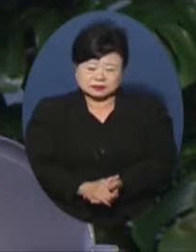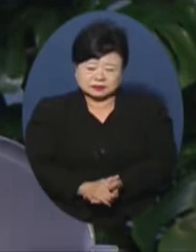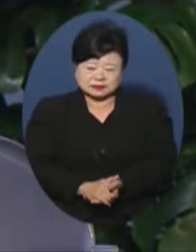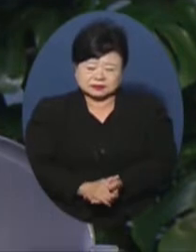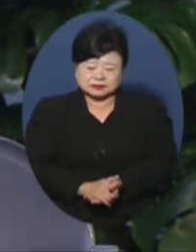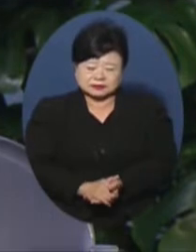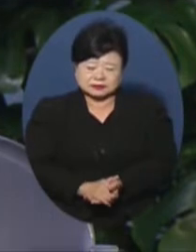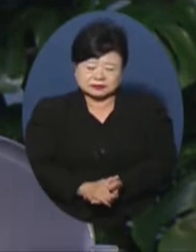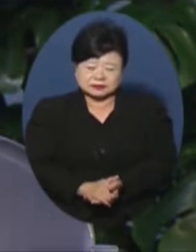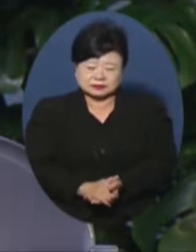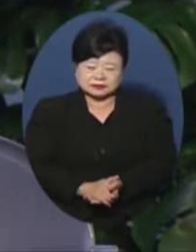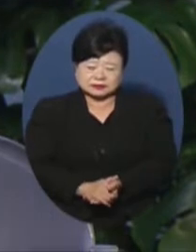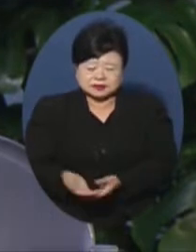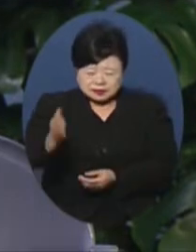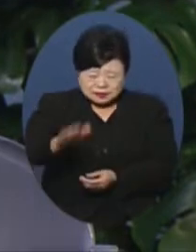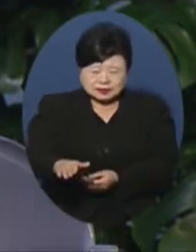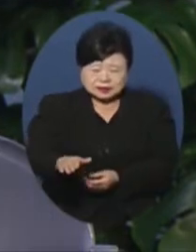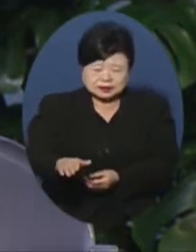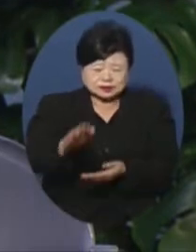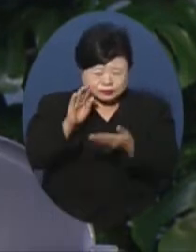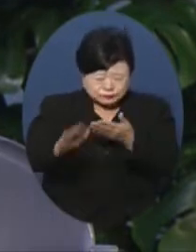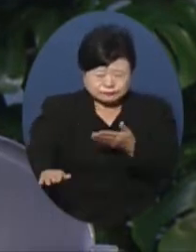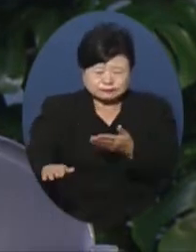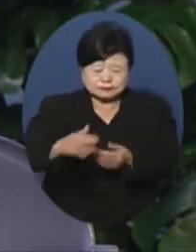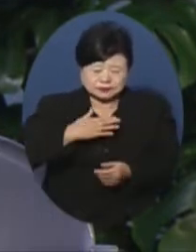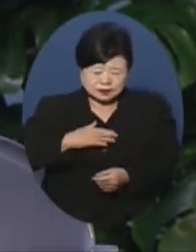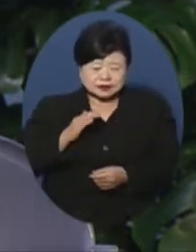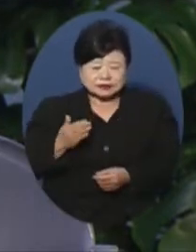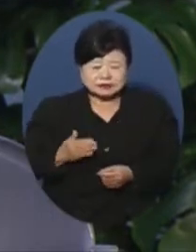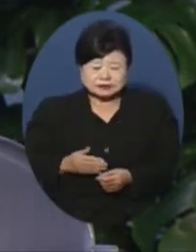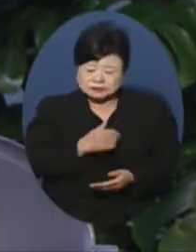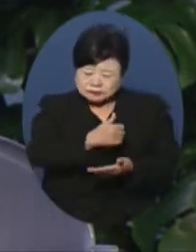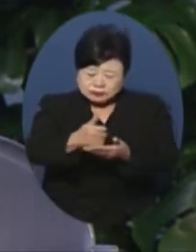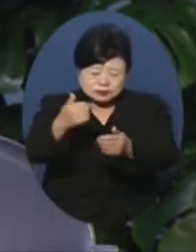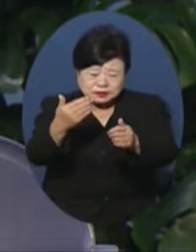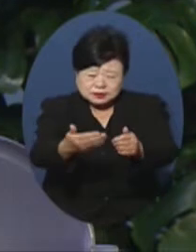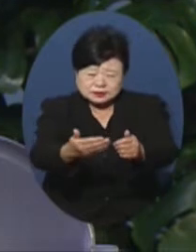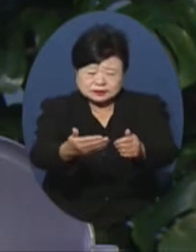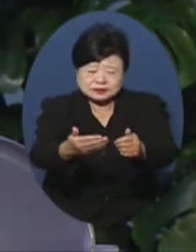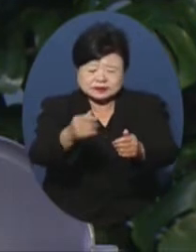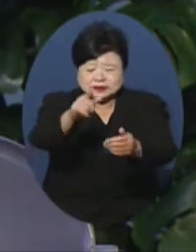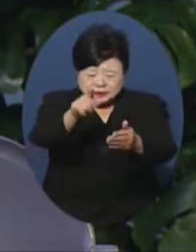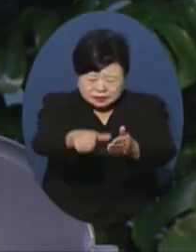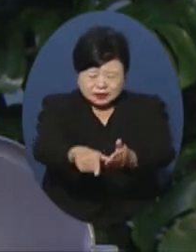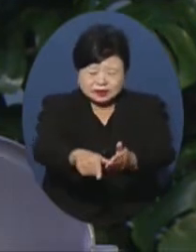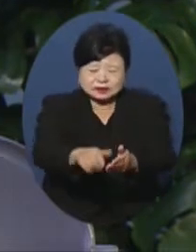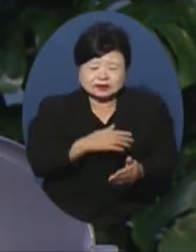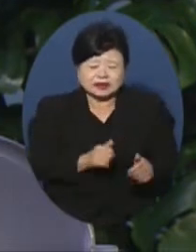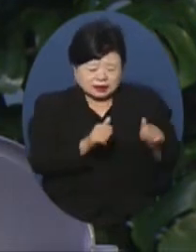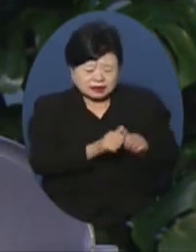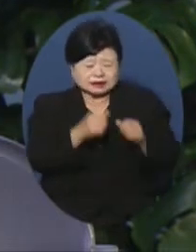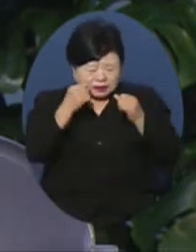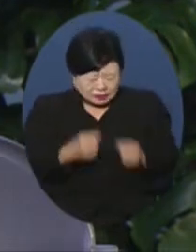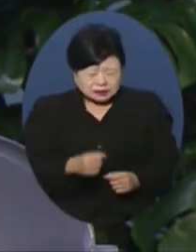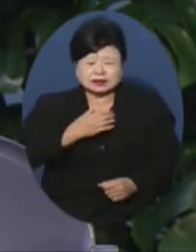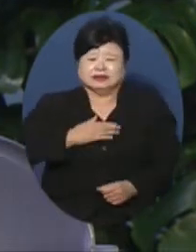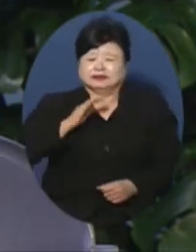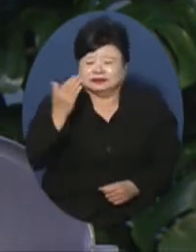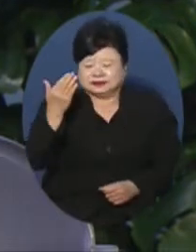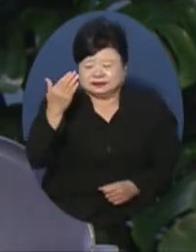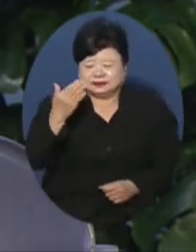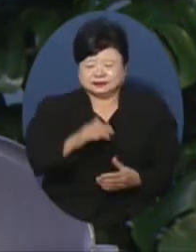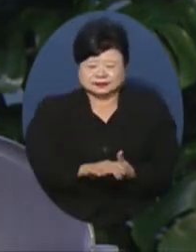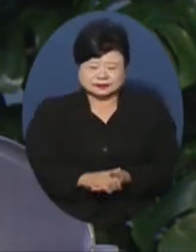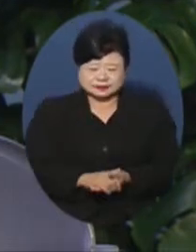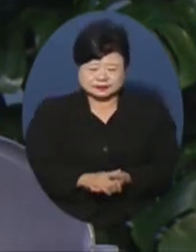없으셨습니다. 하지만 그 후에 알게 된 것은 주님께서는 그때도 제 곁에 계셨다는 것입니다.